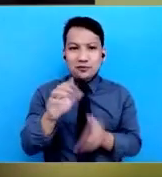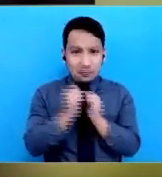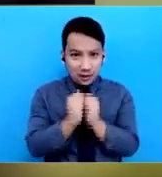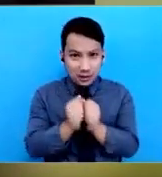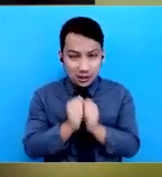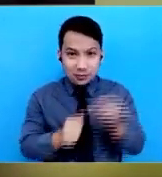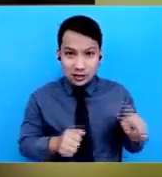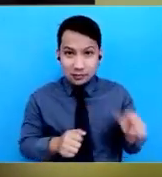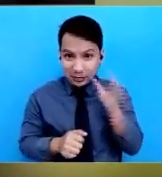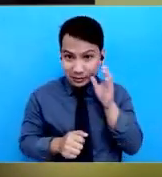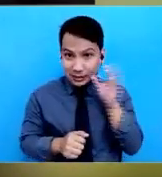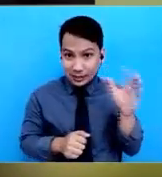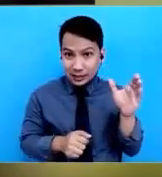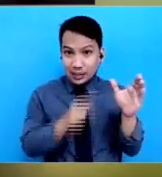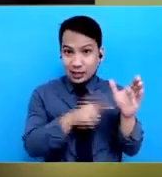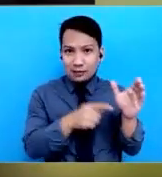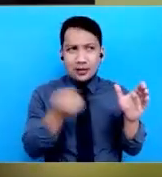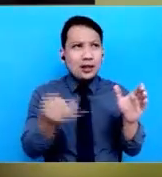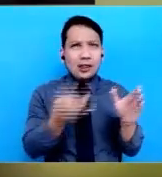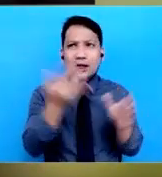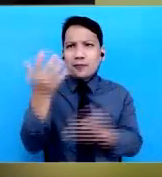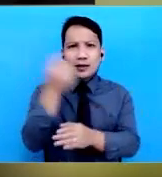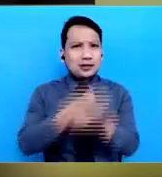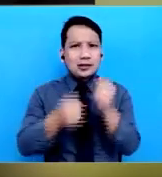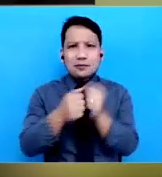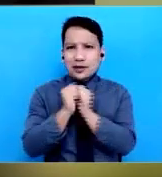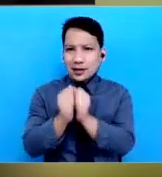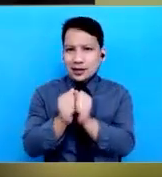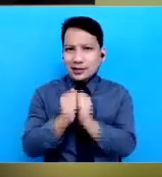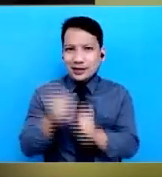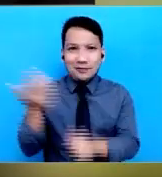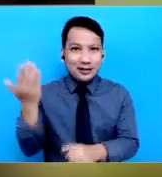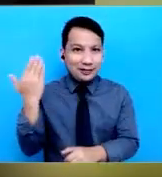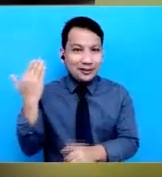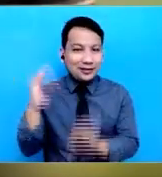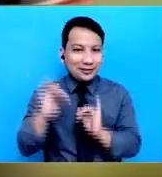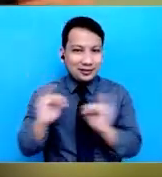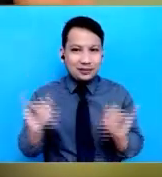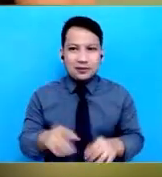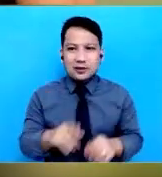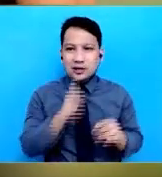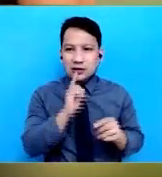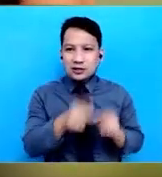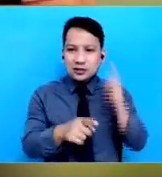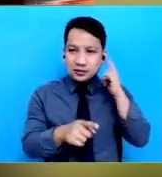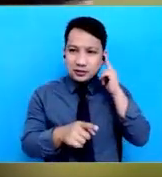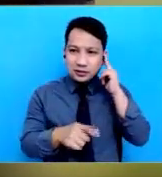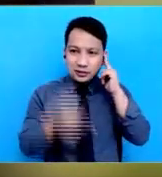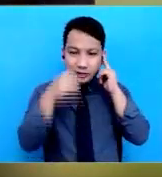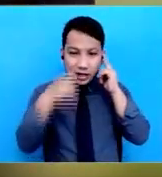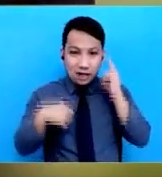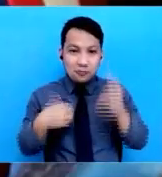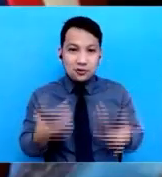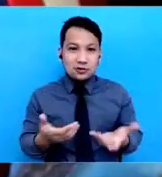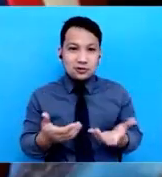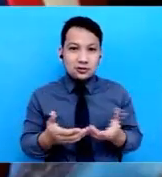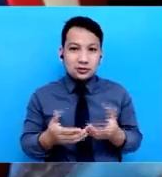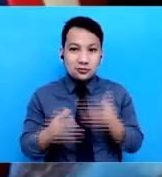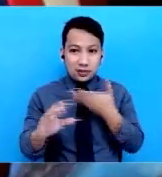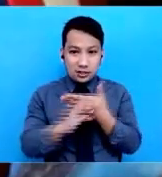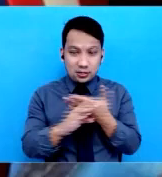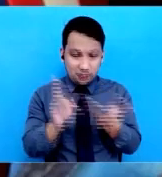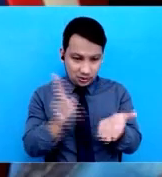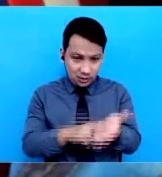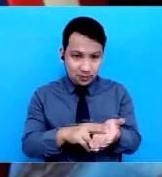Cheryl Cosim na ilang taon mo rin nakasama? Totoo yan. At kahapon nga, nag-contract signing kami